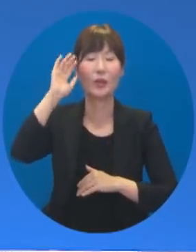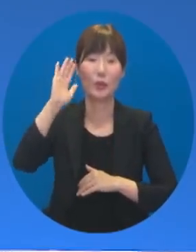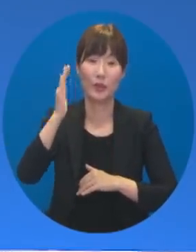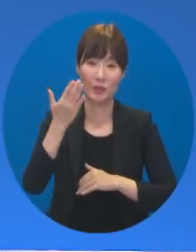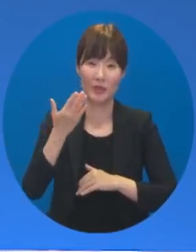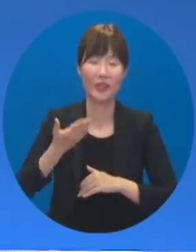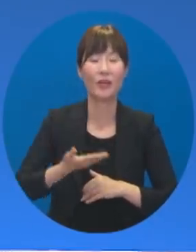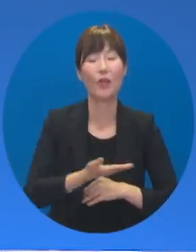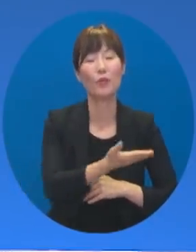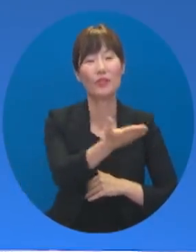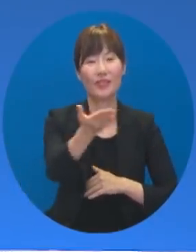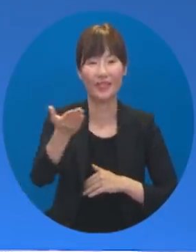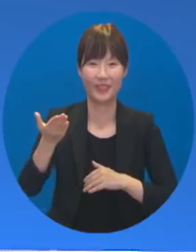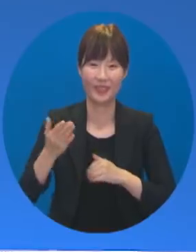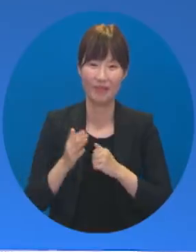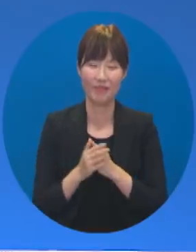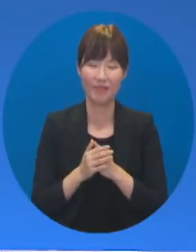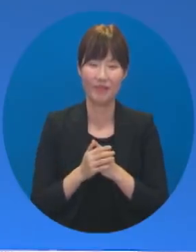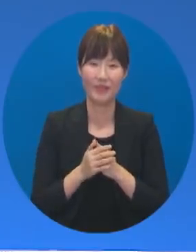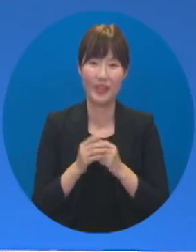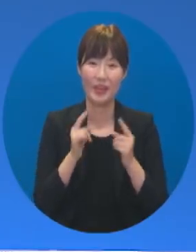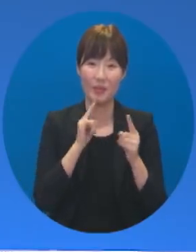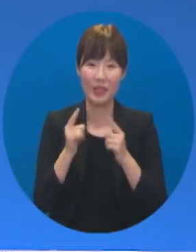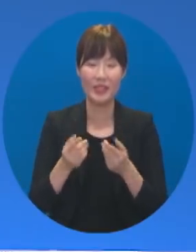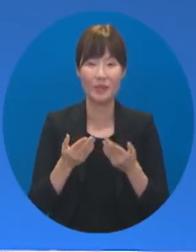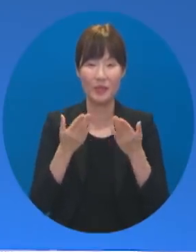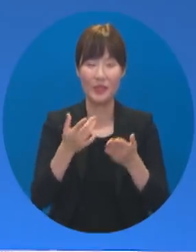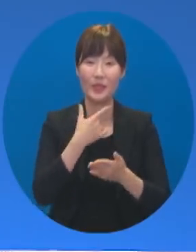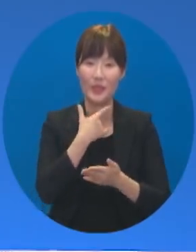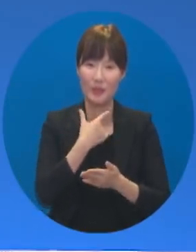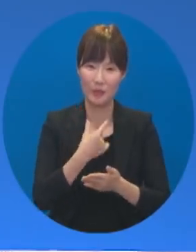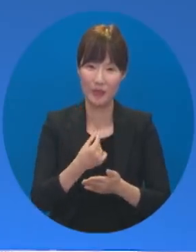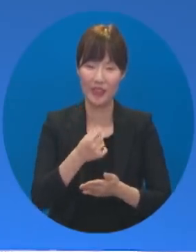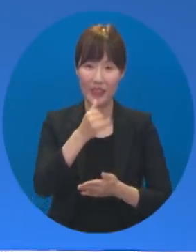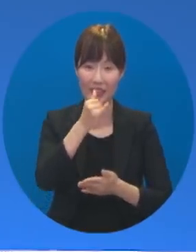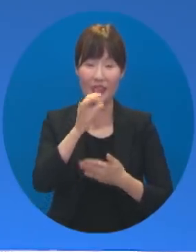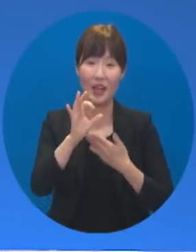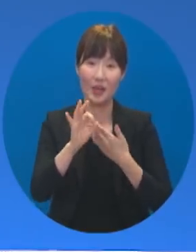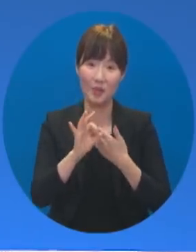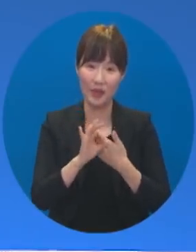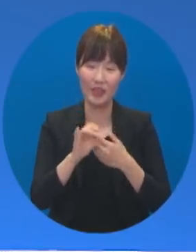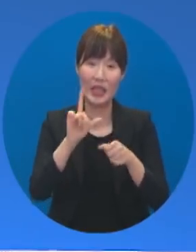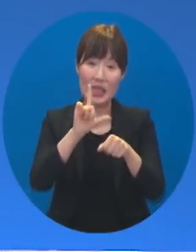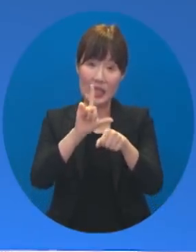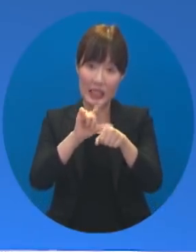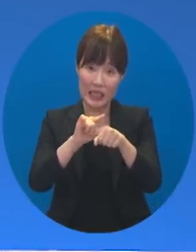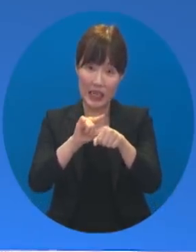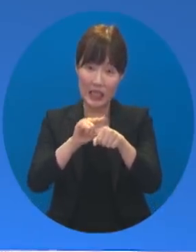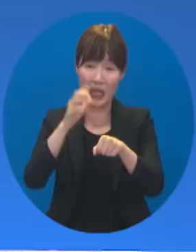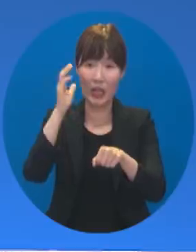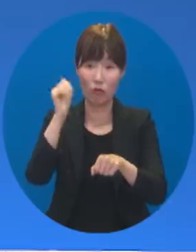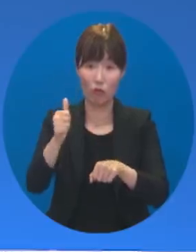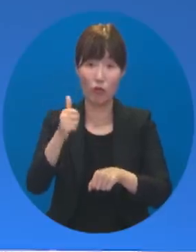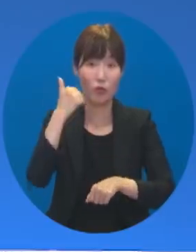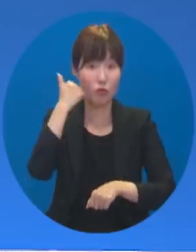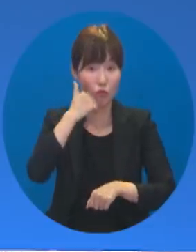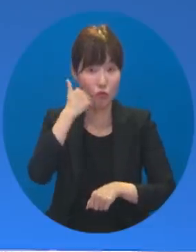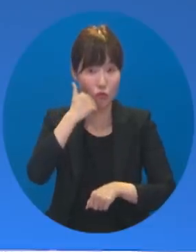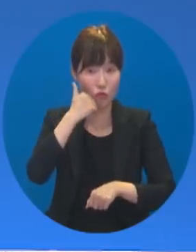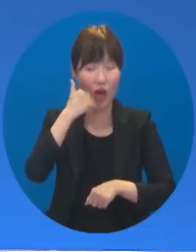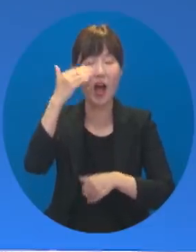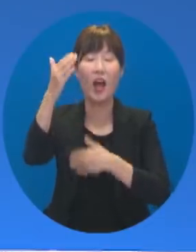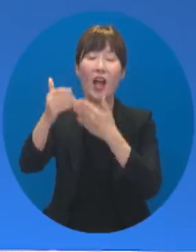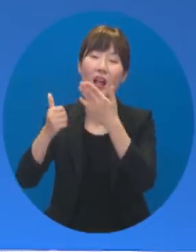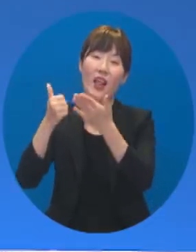제가 뭔가 말씀드리고 싶은 것이 있다면 시간의 주인은 하나님이신데 그리고